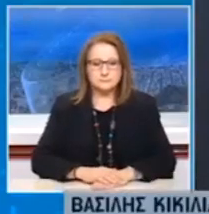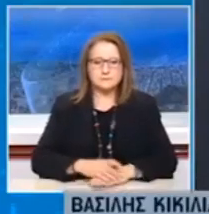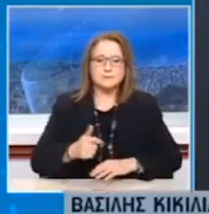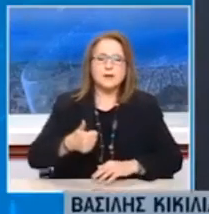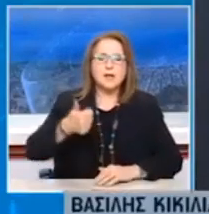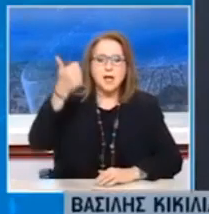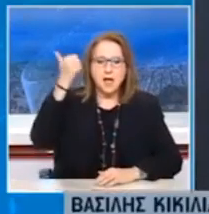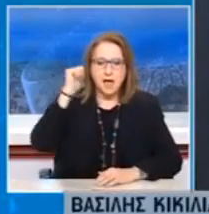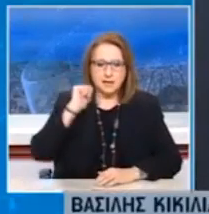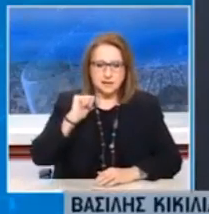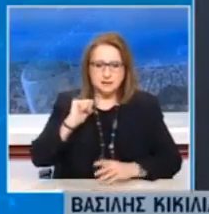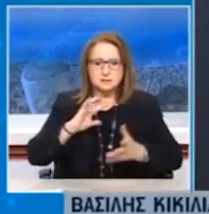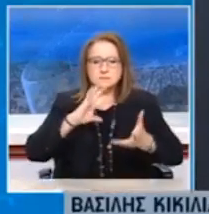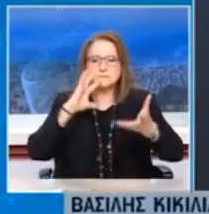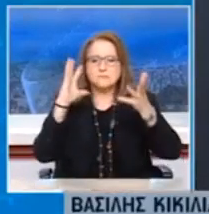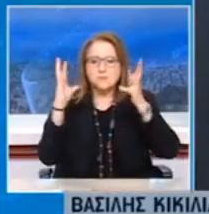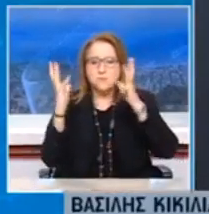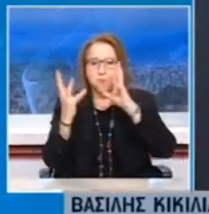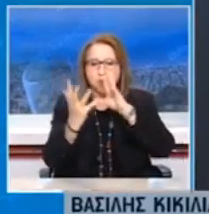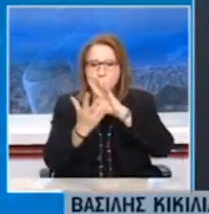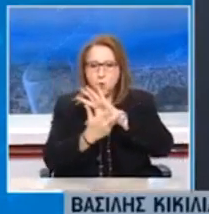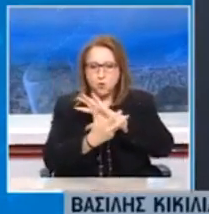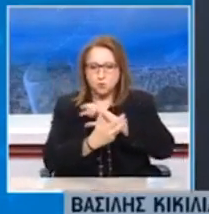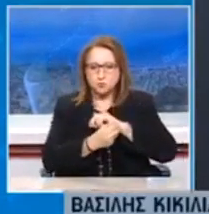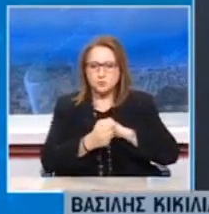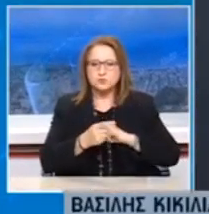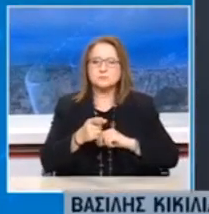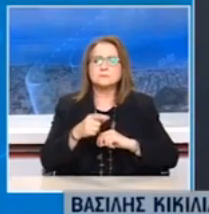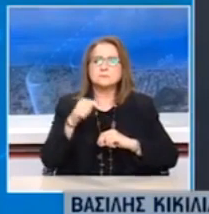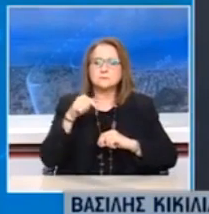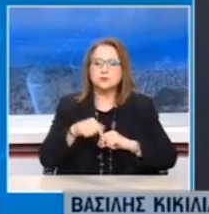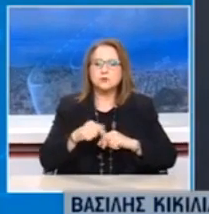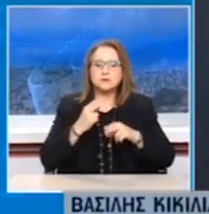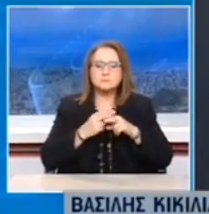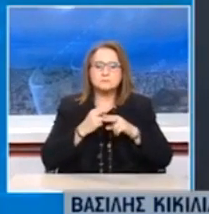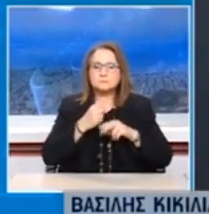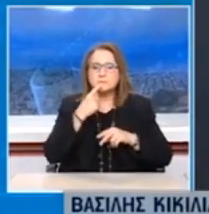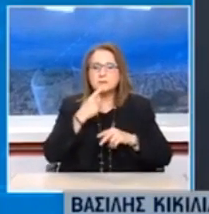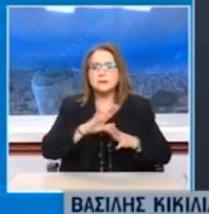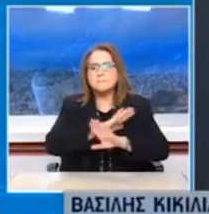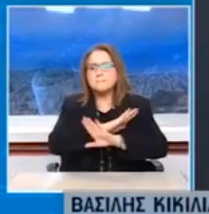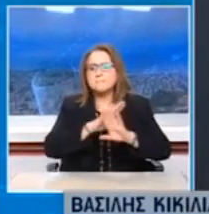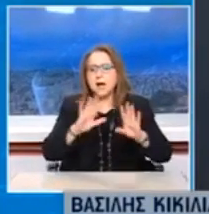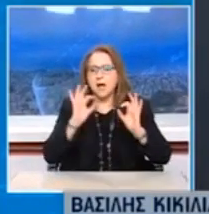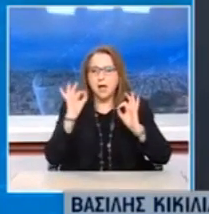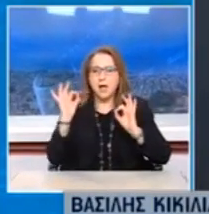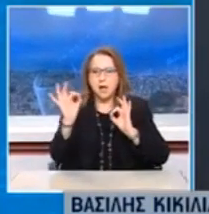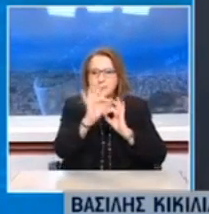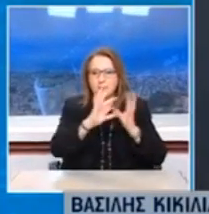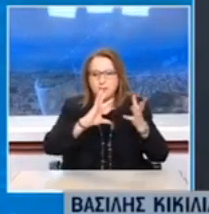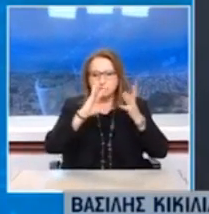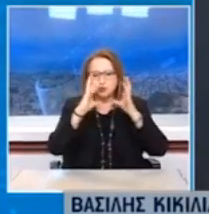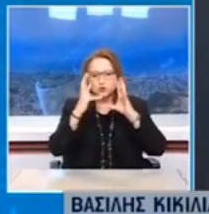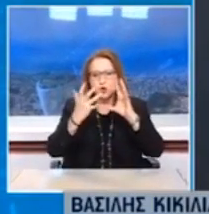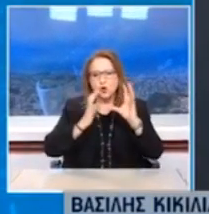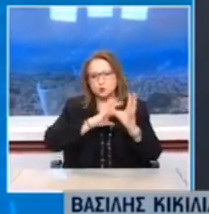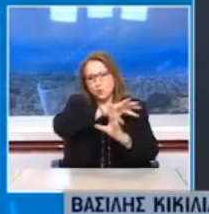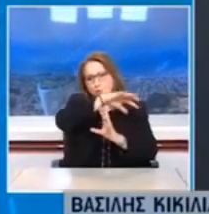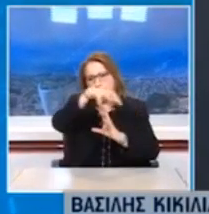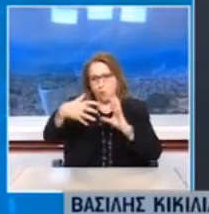Από χτες η παγκόσμια κοινότητα είναι και επίσημα σε καθεστώς πανδημίας. Ήρθε η πιο μεγάλη